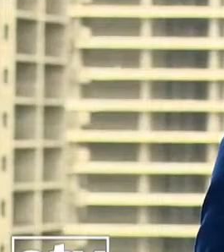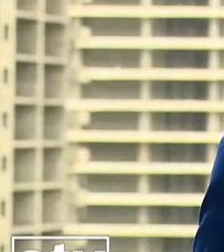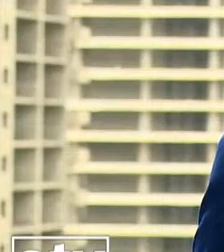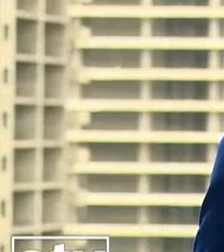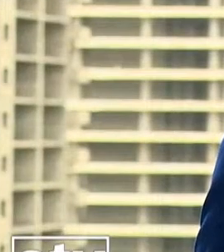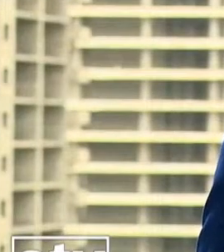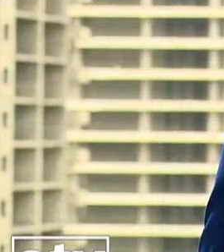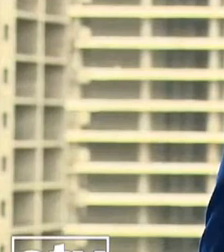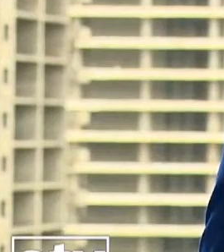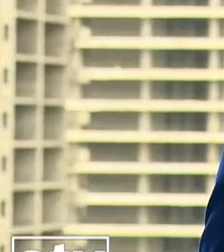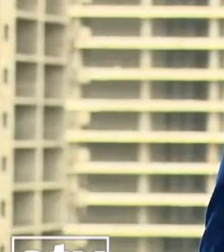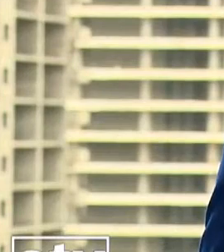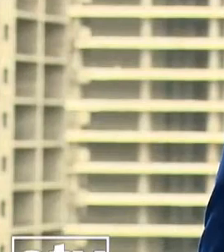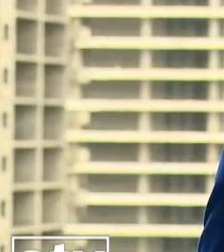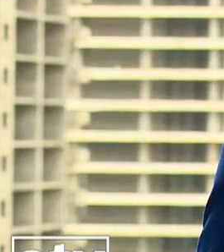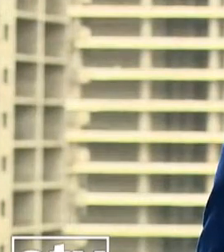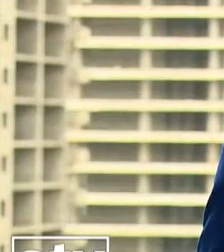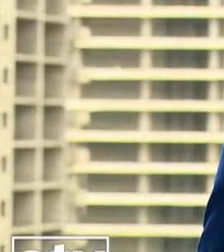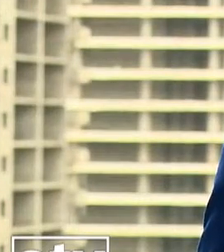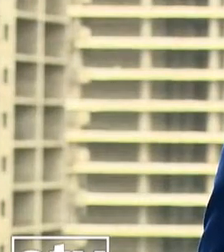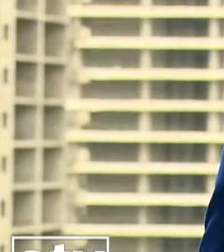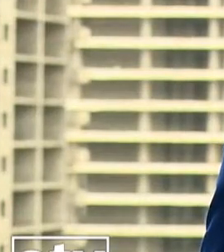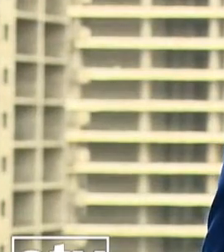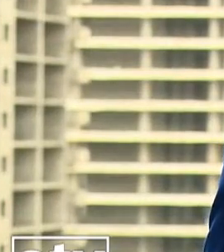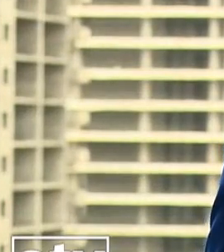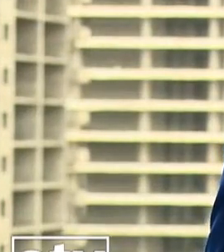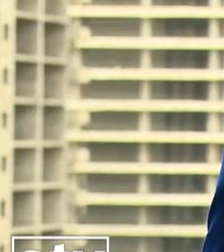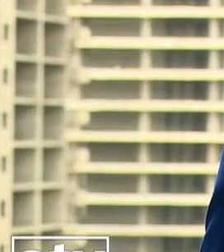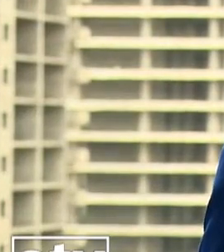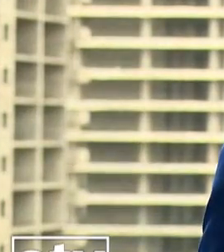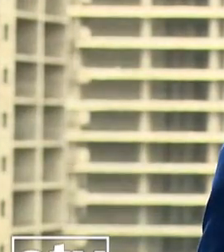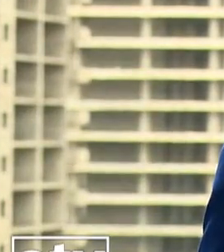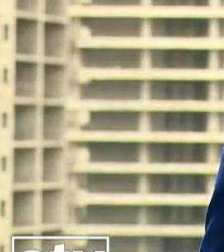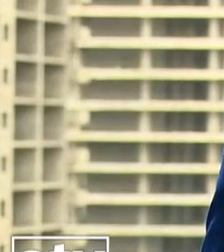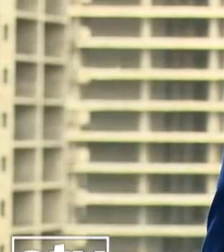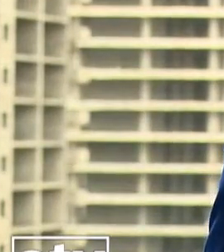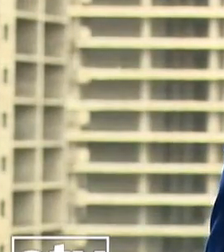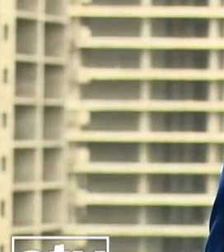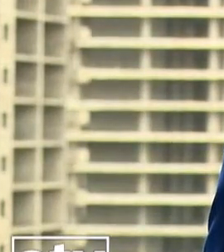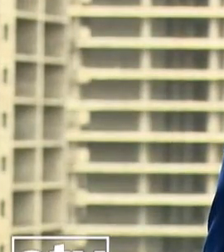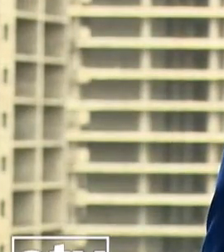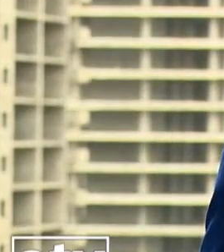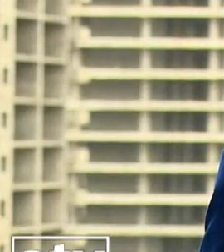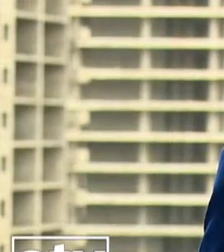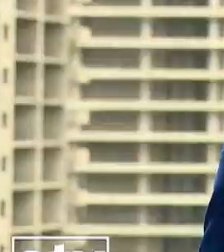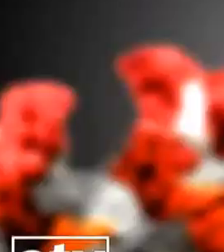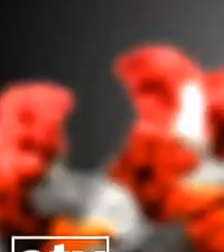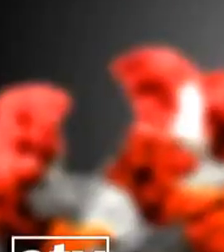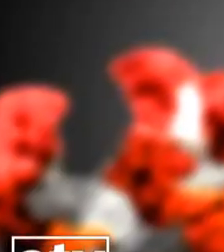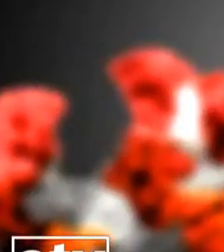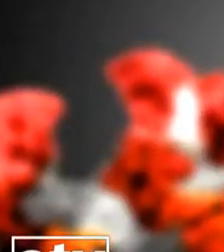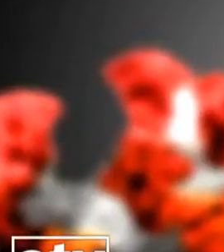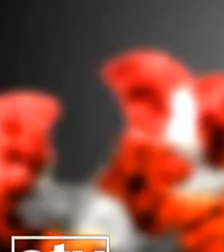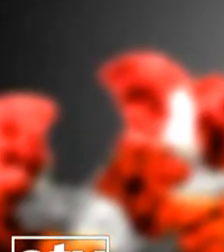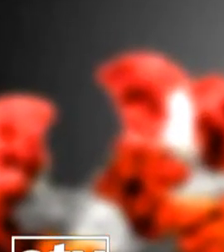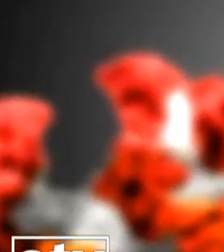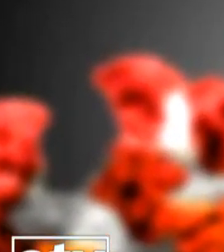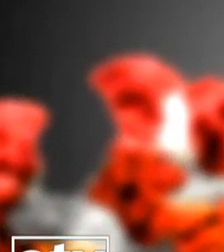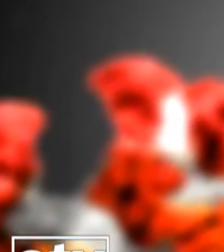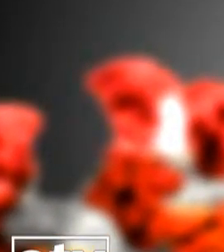ኮሮና ቫይረስ ናይ ኮቪድ ተባንኪ ሰጋለ ዝተሂንሂም ቫይረስ ባደ ሓደሉ ነባሂንሂን ዓወላለ ከታይ ሰገይቲ ማሂን ኣለክማይኪኒ